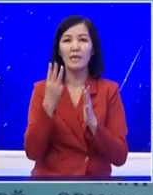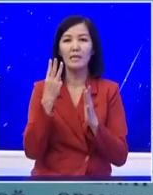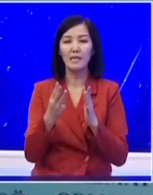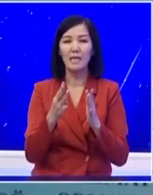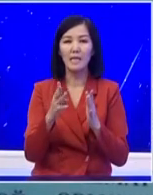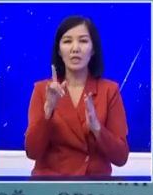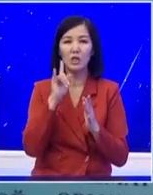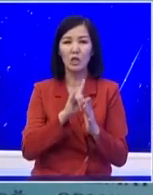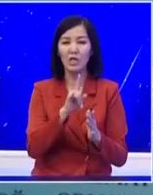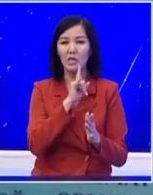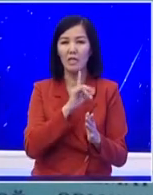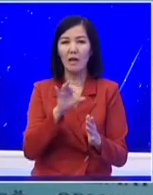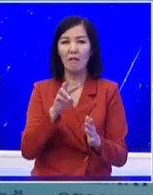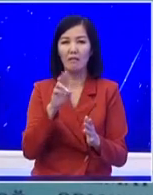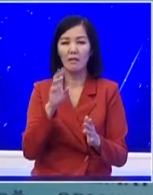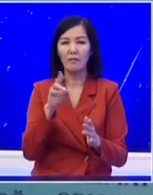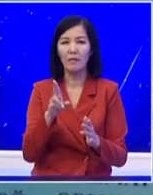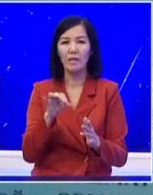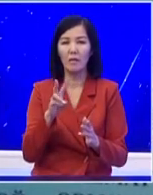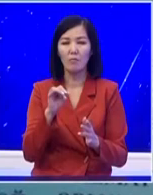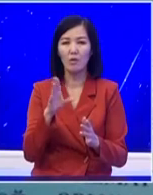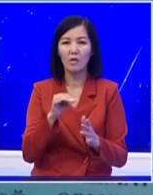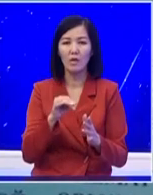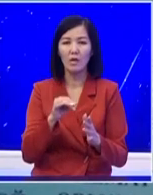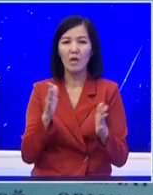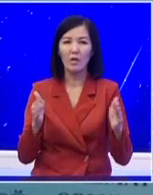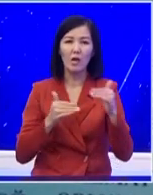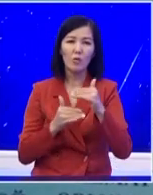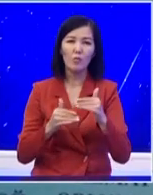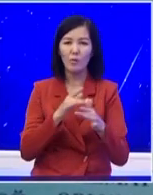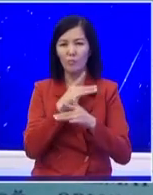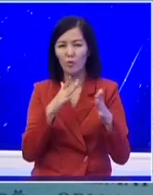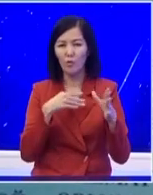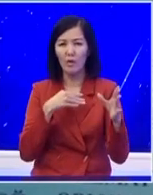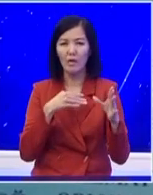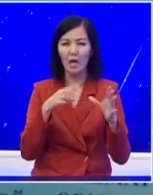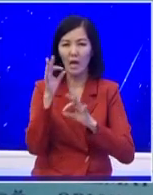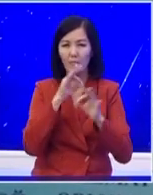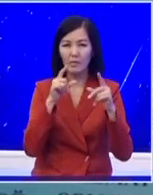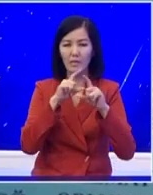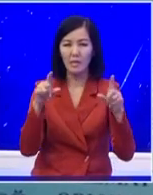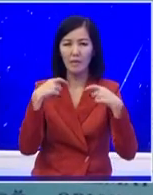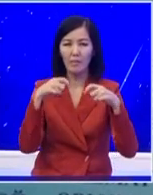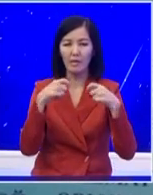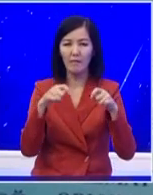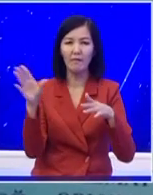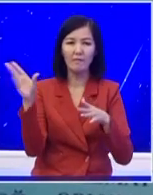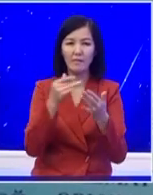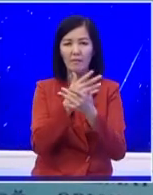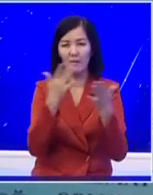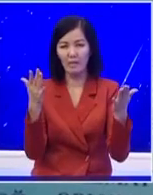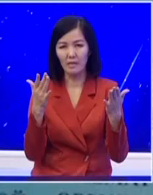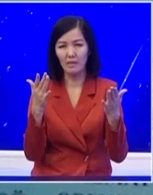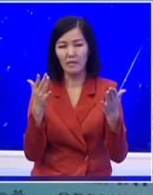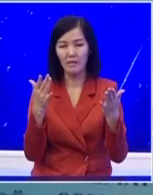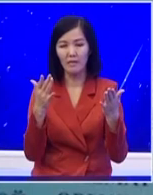63-летняя жительница села Алтын-Емель Кербулакского района оборудовала у себя в доме так называемую аптеку, где продавались практически все виды медикаментов